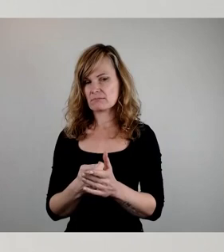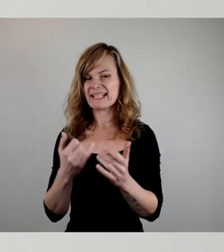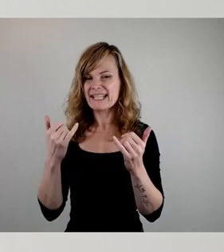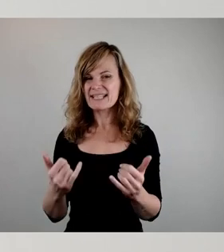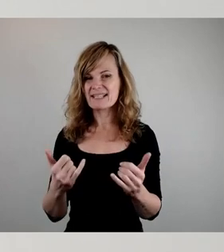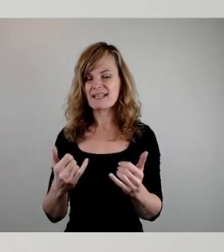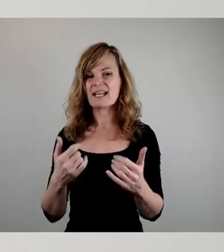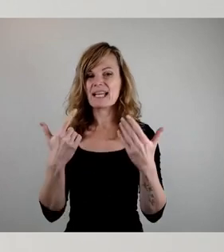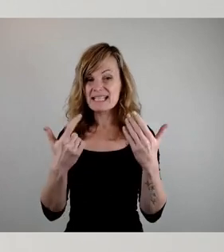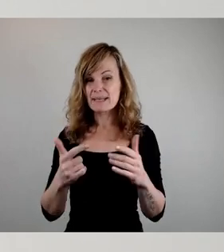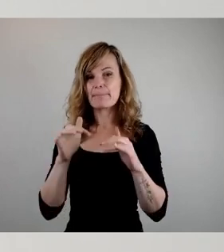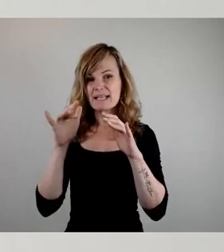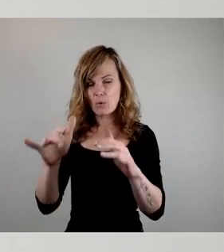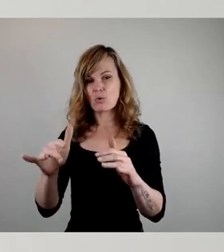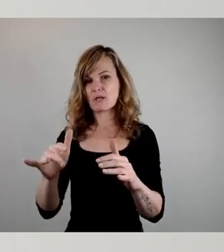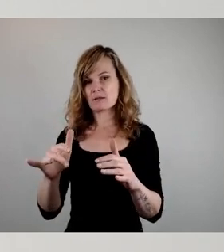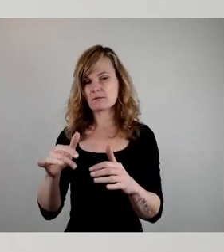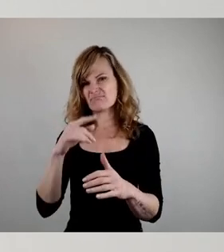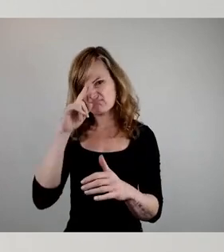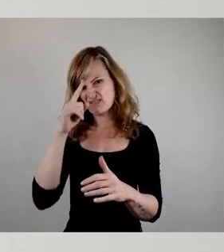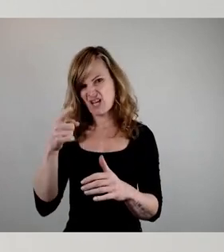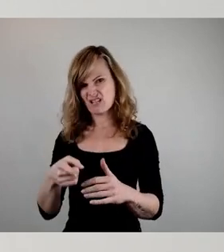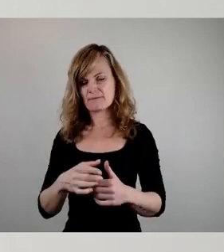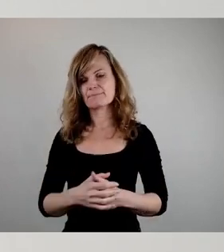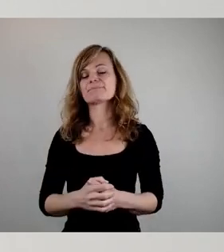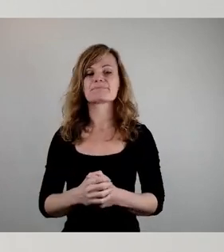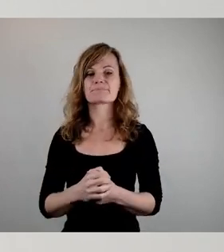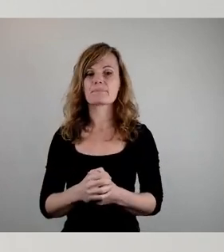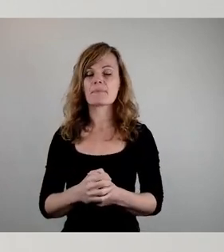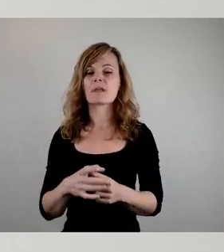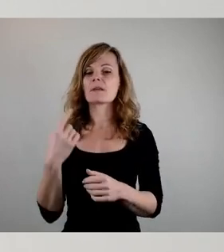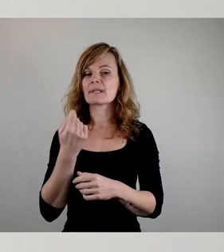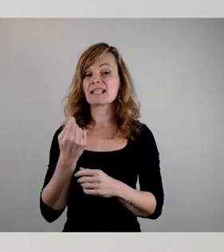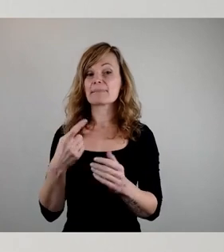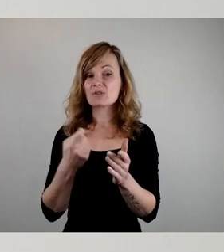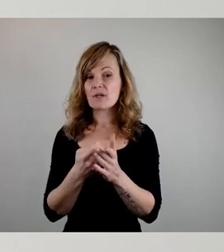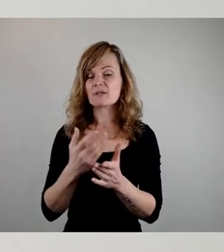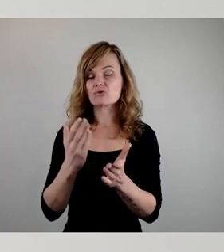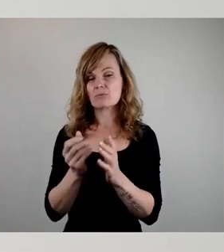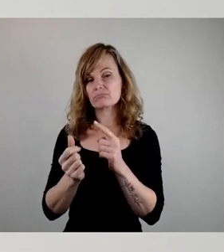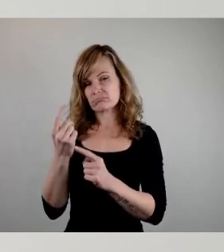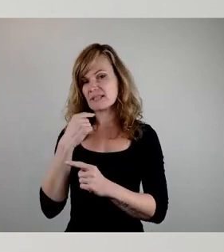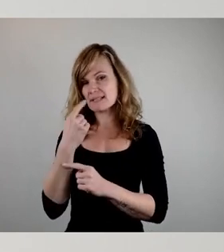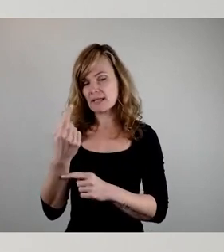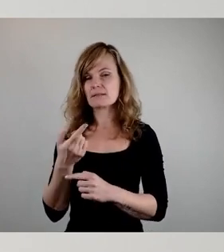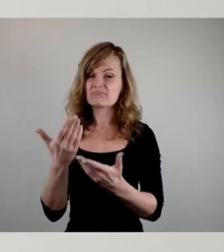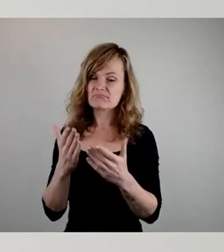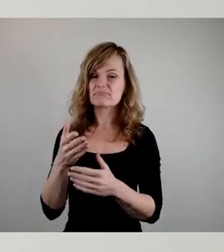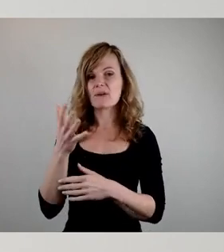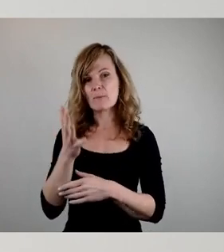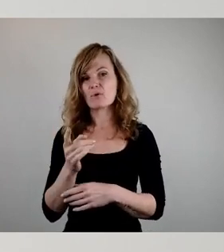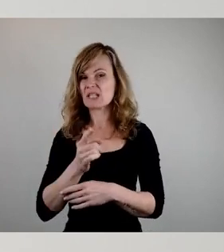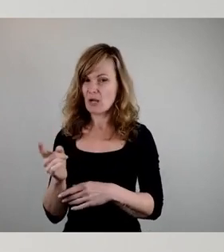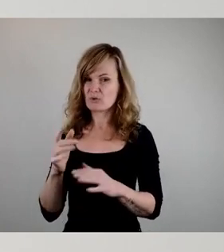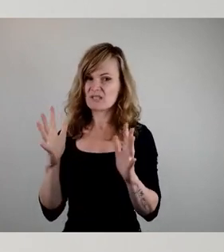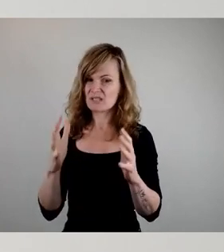7 Millionen ausgehen müsste. Betriebskosten ist schon mehrfach genannt worden, schätzungsweise 500.000.